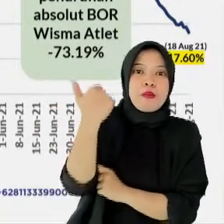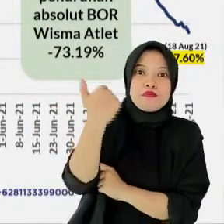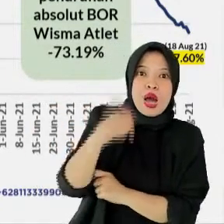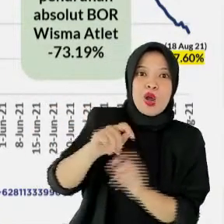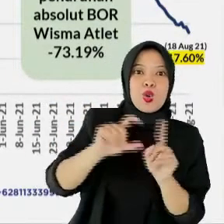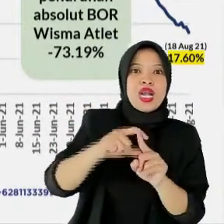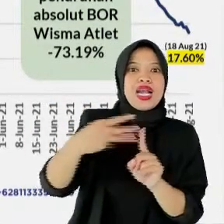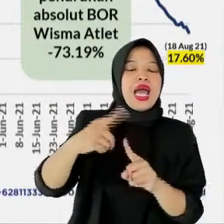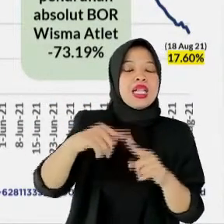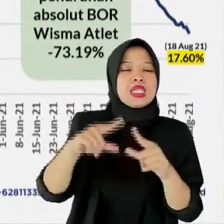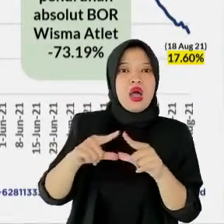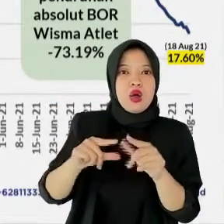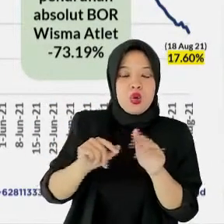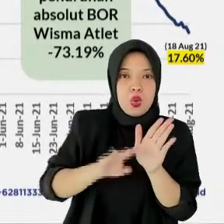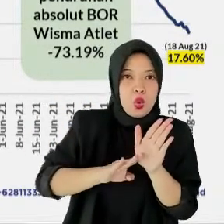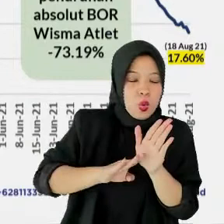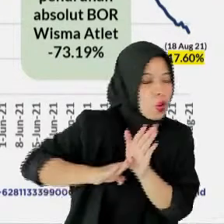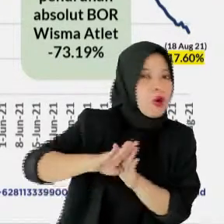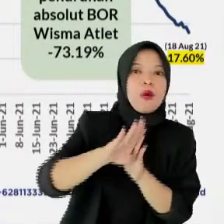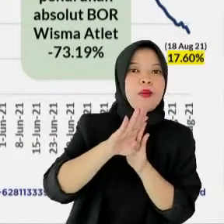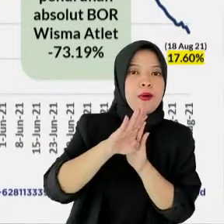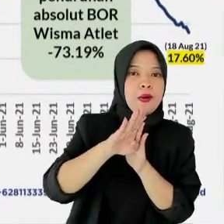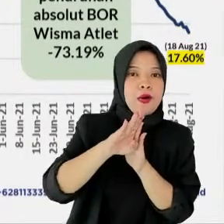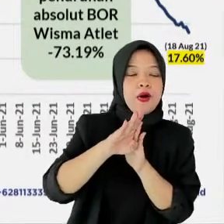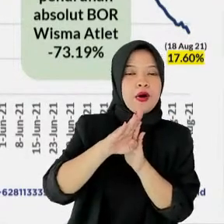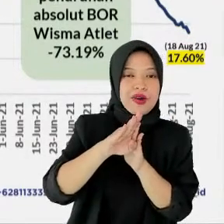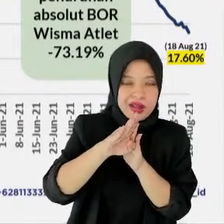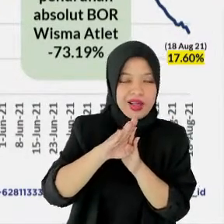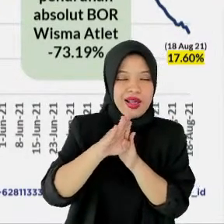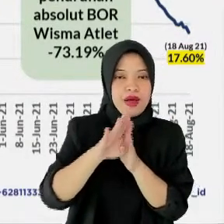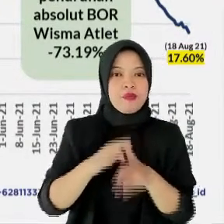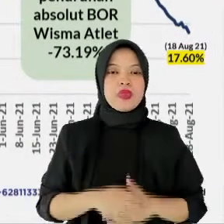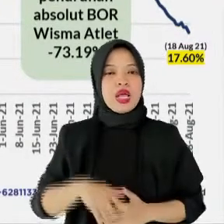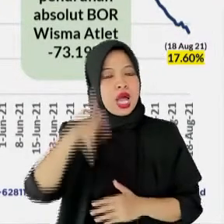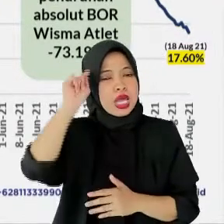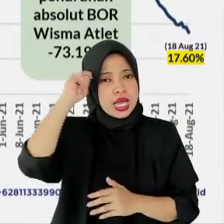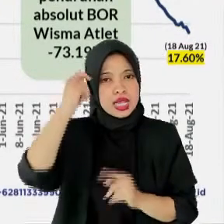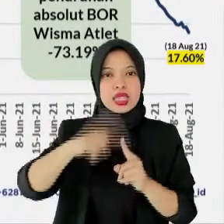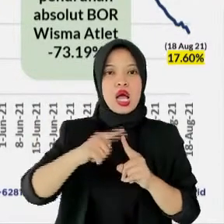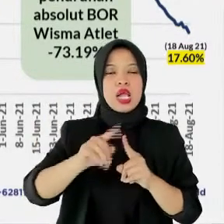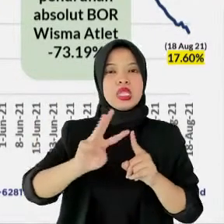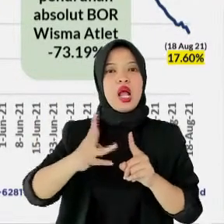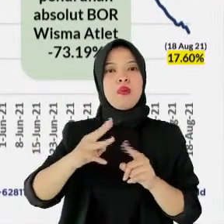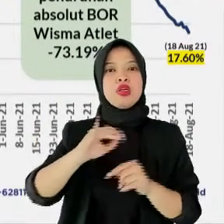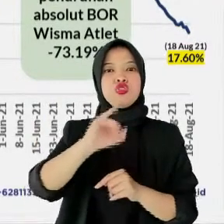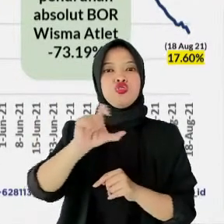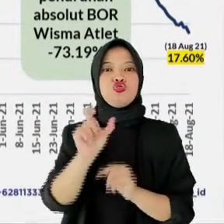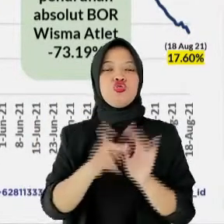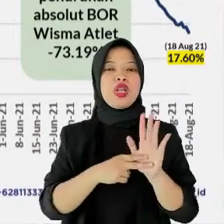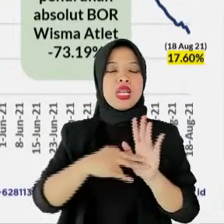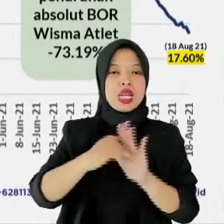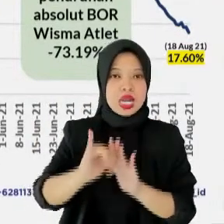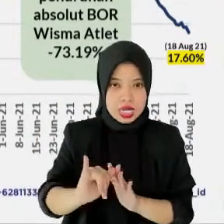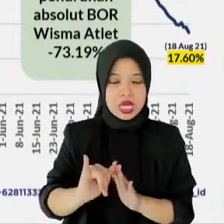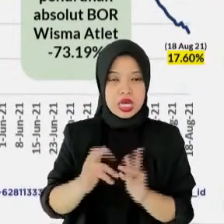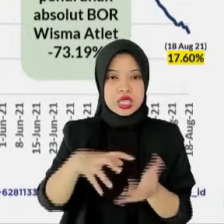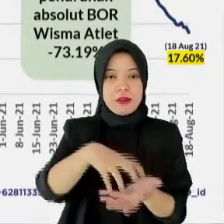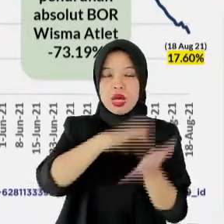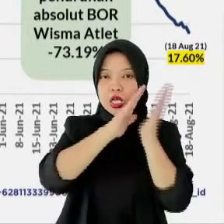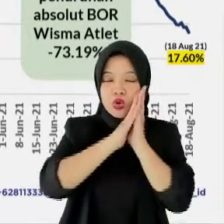Betul, naiknya tajam kembali. Nah, di sini saya ingat sekali tanggal 13 Juni itu bornya